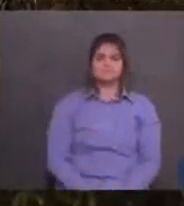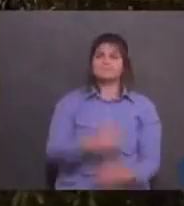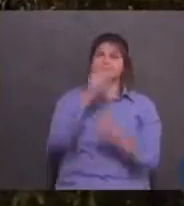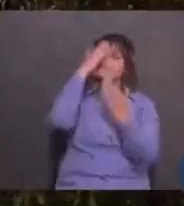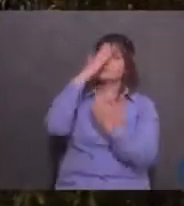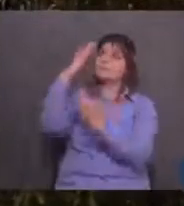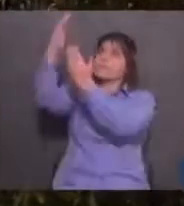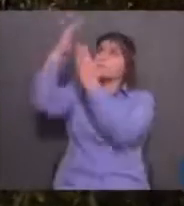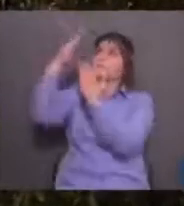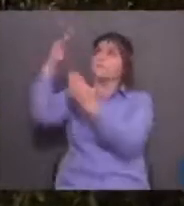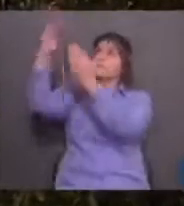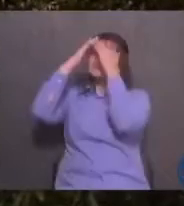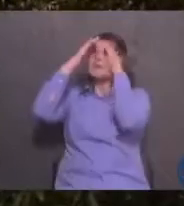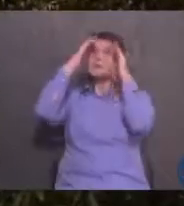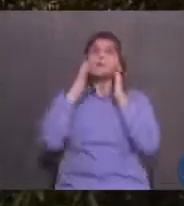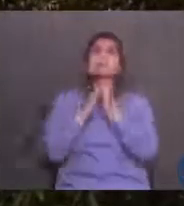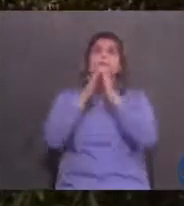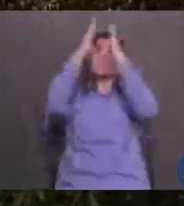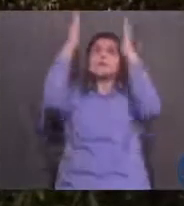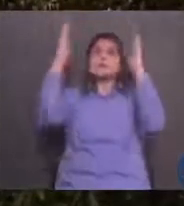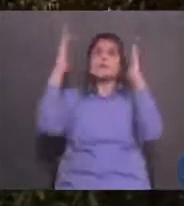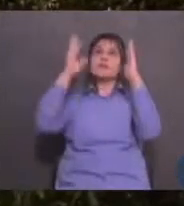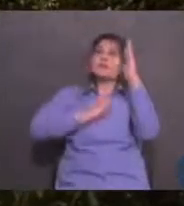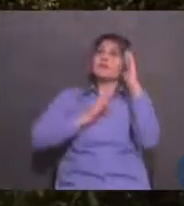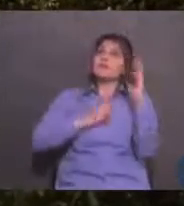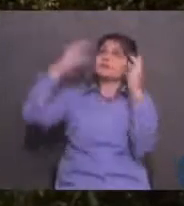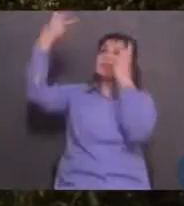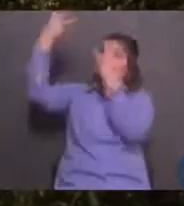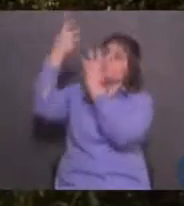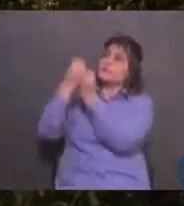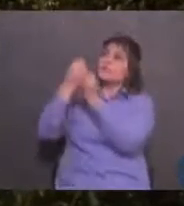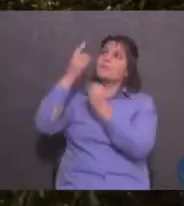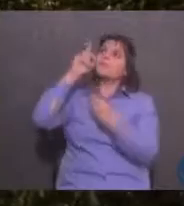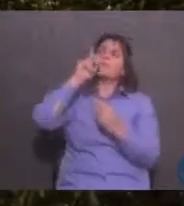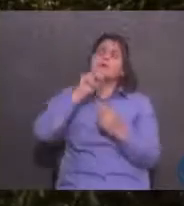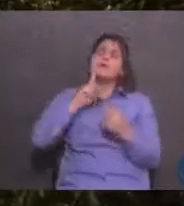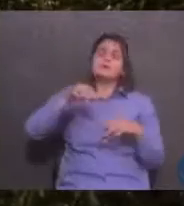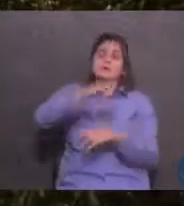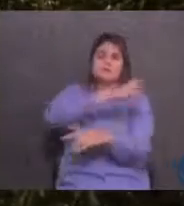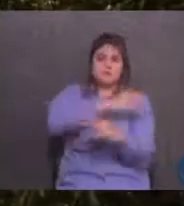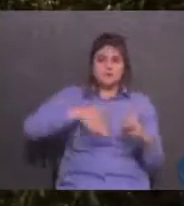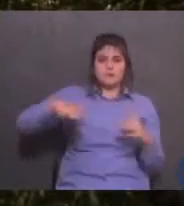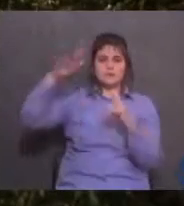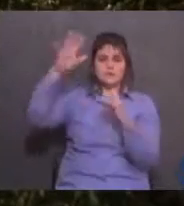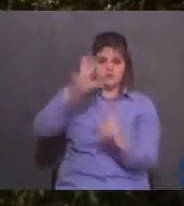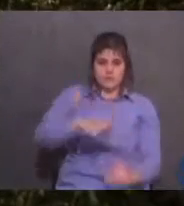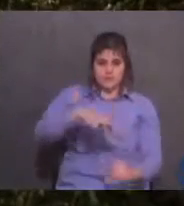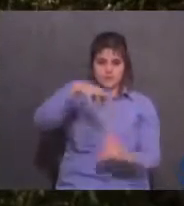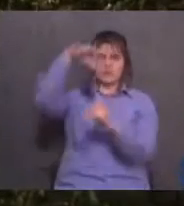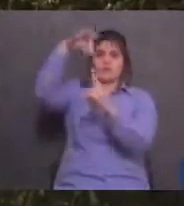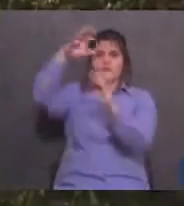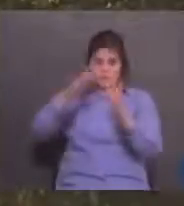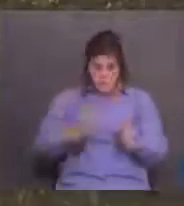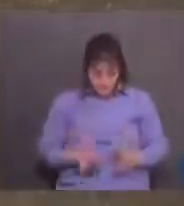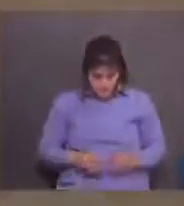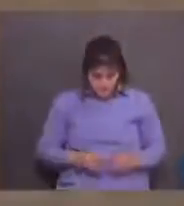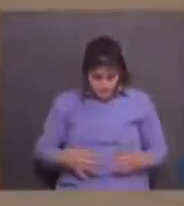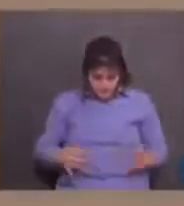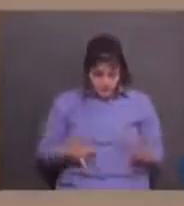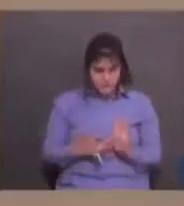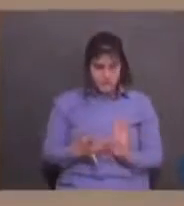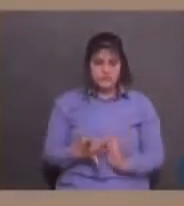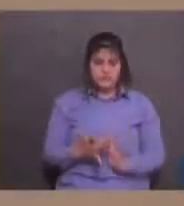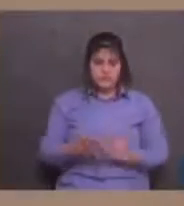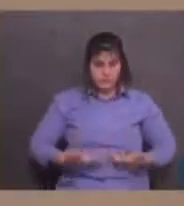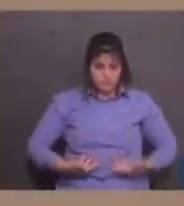Ave Maria, piena di grazia, il Signore è con te. Tu sei benedetta fra le donne e benedetto il frutto del